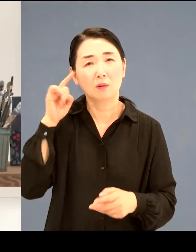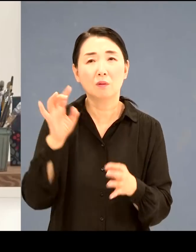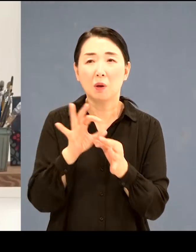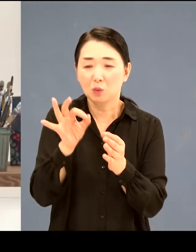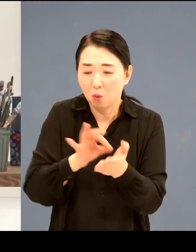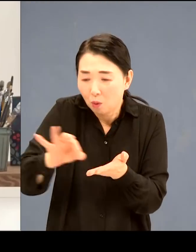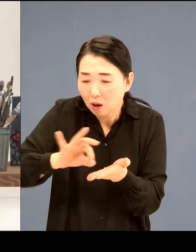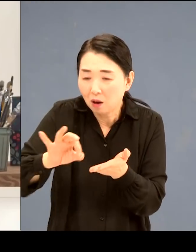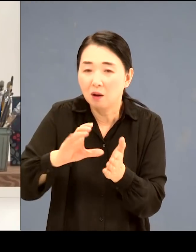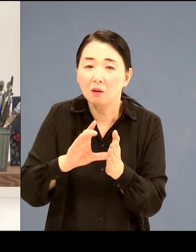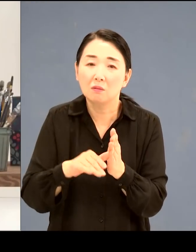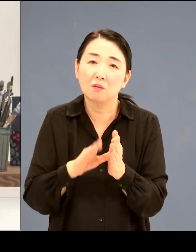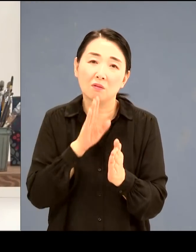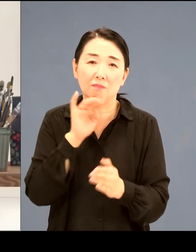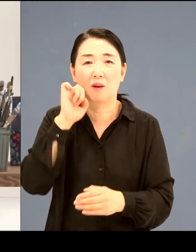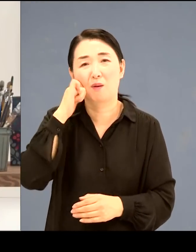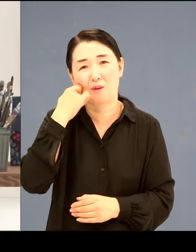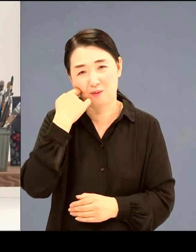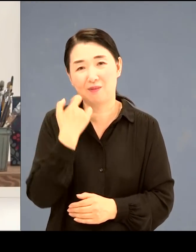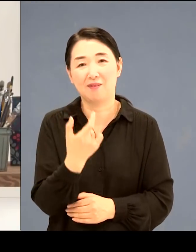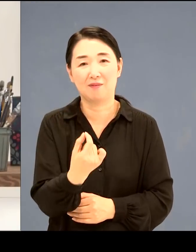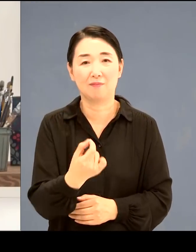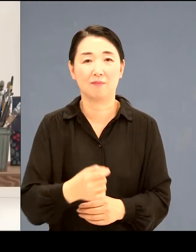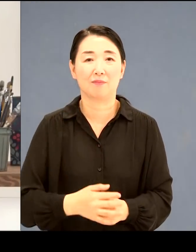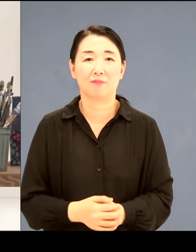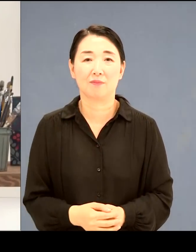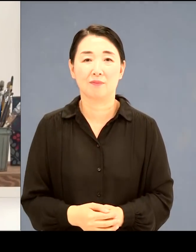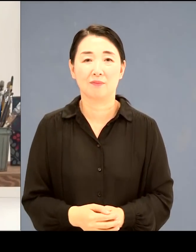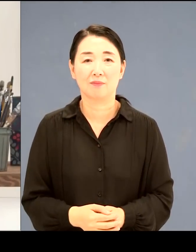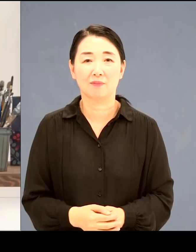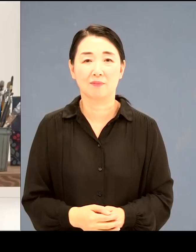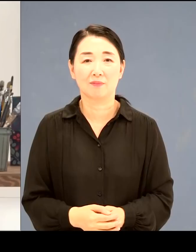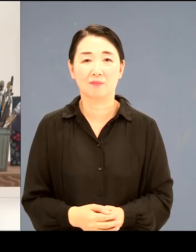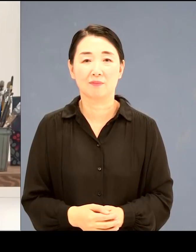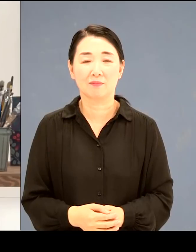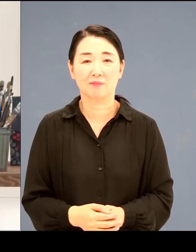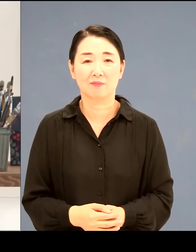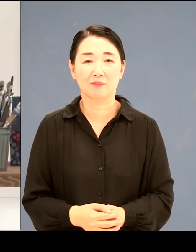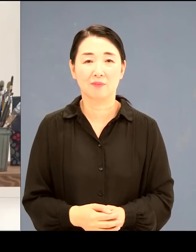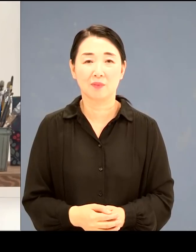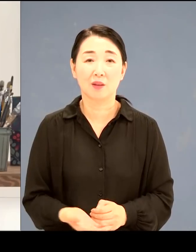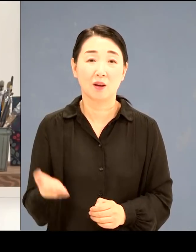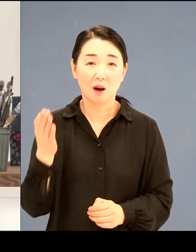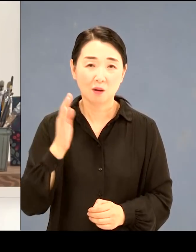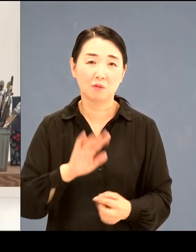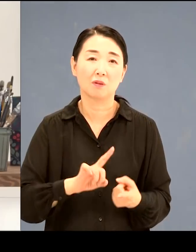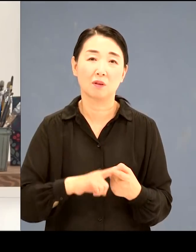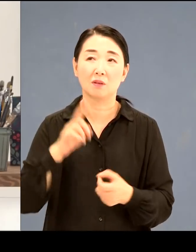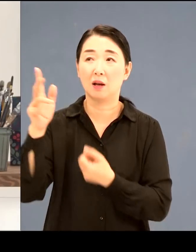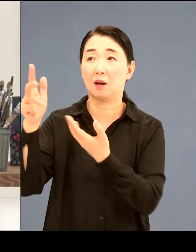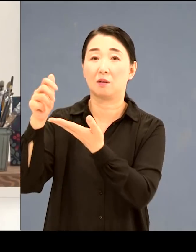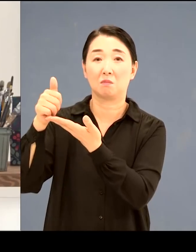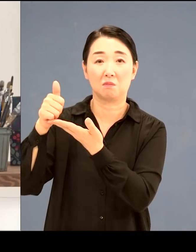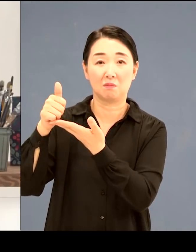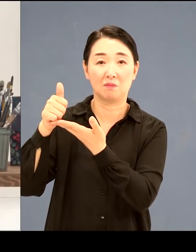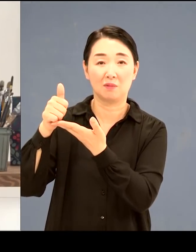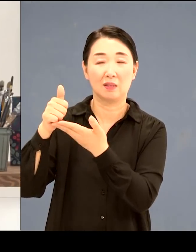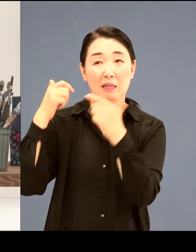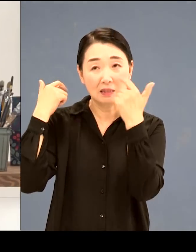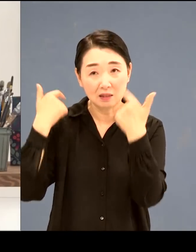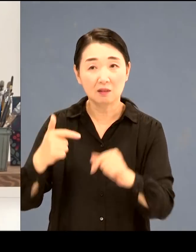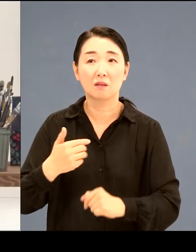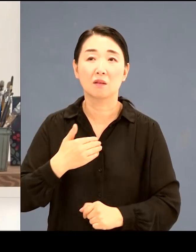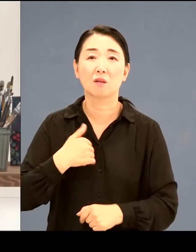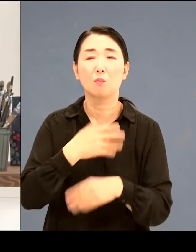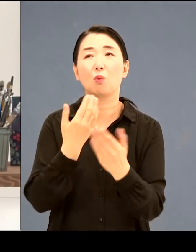맞아요. 그때 조금 어려움이 있었던 것 같아요. 근데 그런 부분에 대해서 하나님께서는 늘 저한테